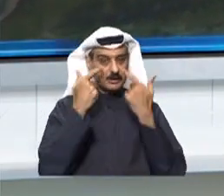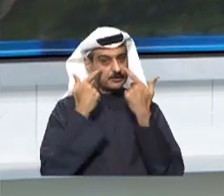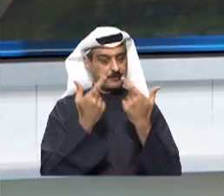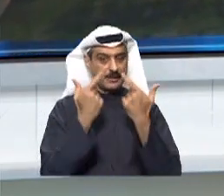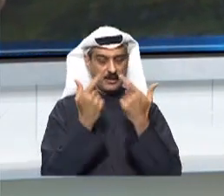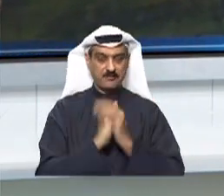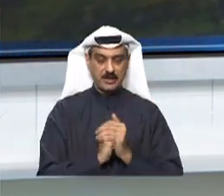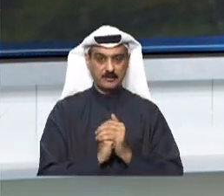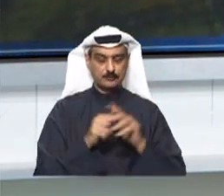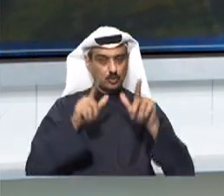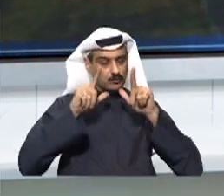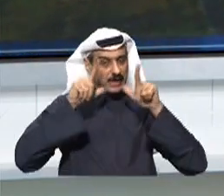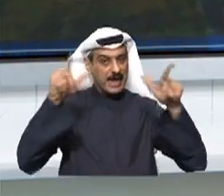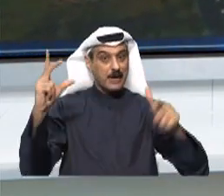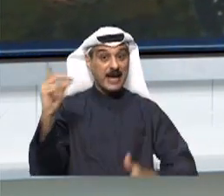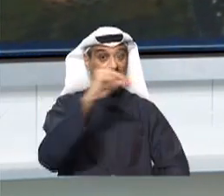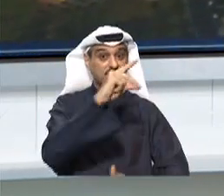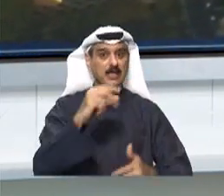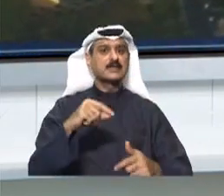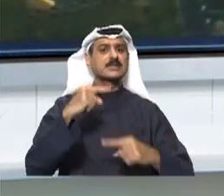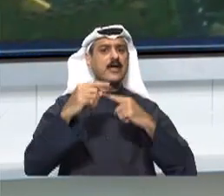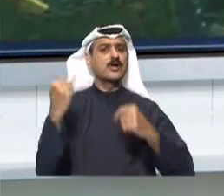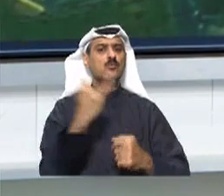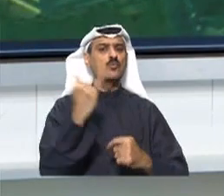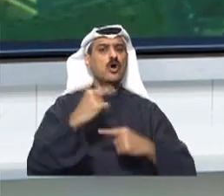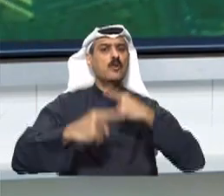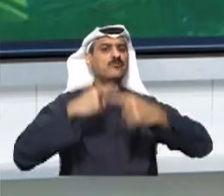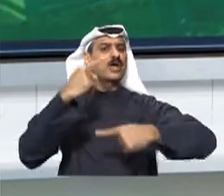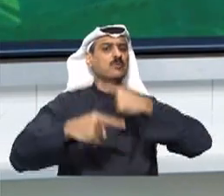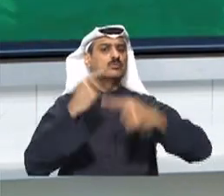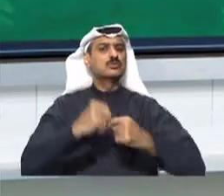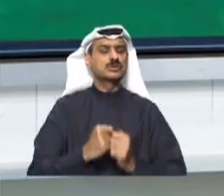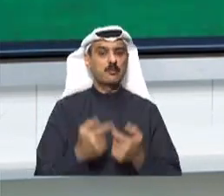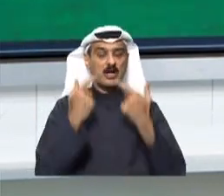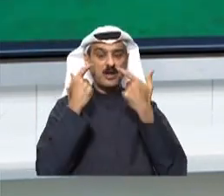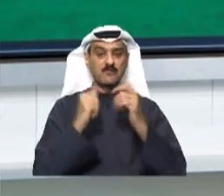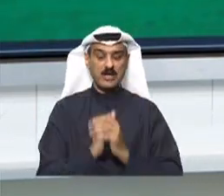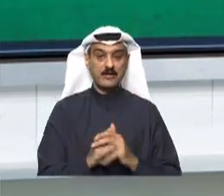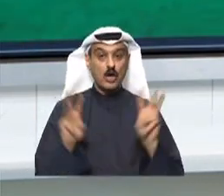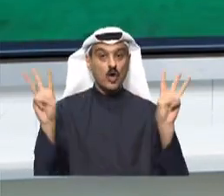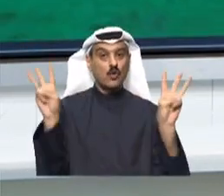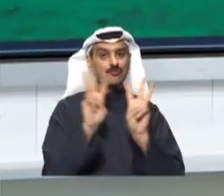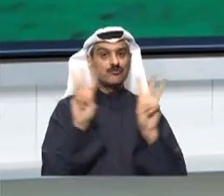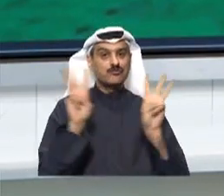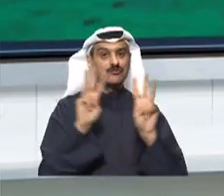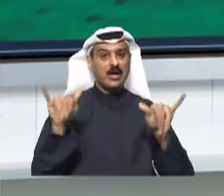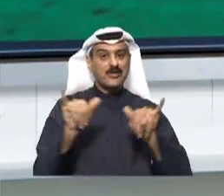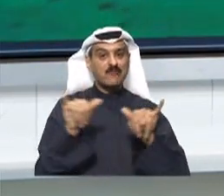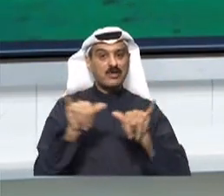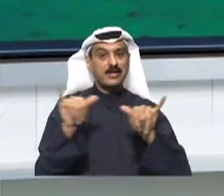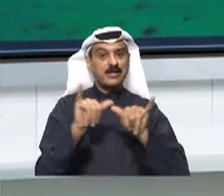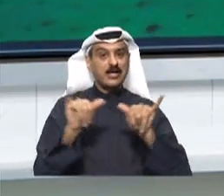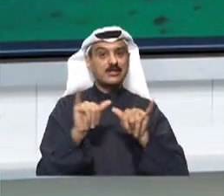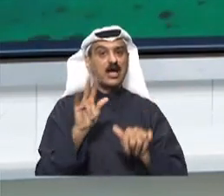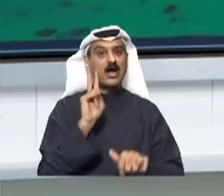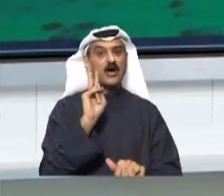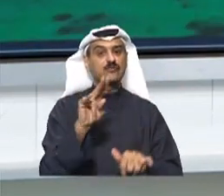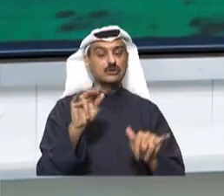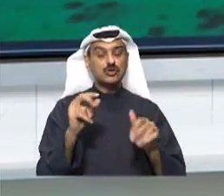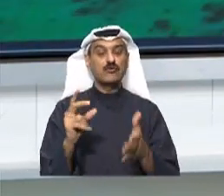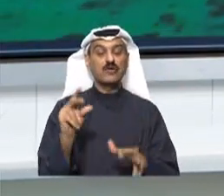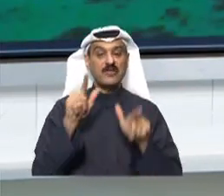منكم متابعة نشراتنا الجوية باستمرار، وأيضا متابعة حساب إدارة الأرصاد الجوية في جميع مواقع التواصل